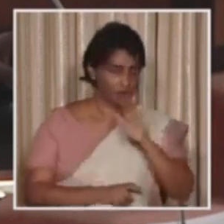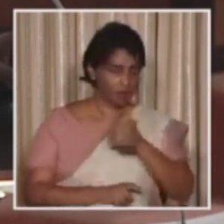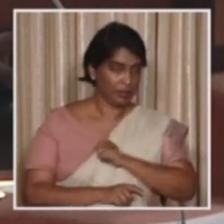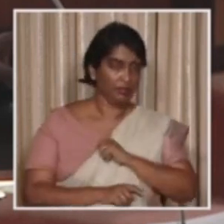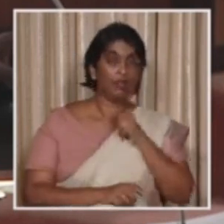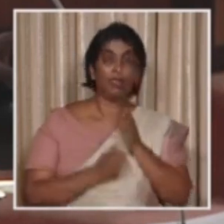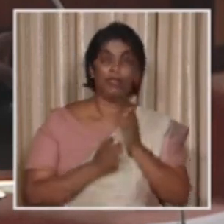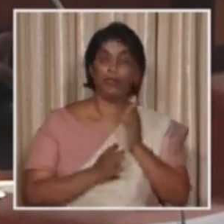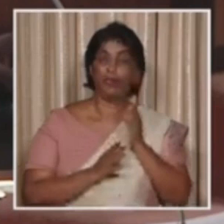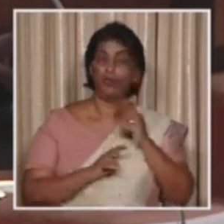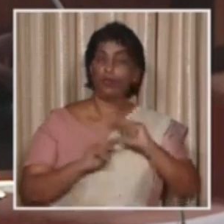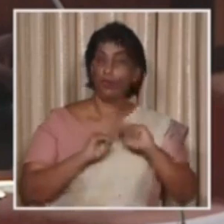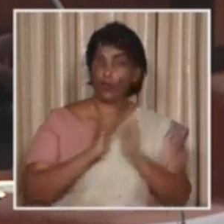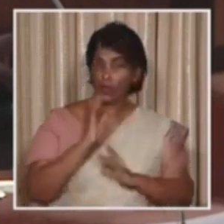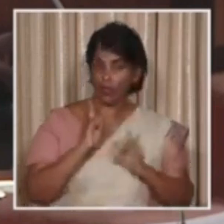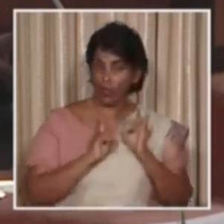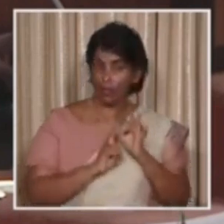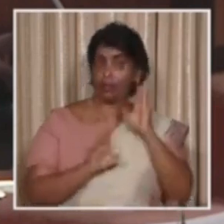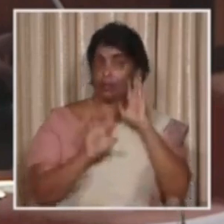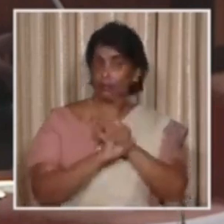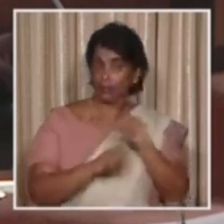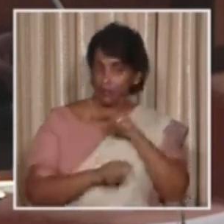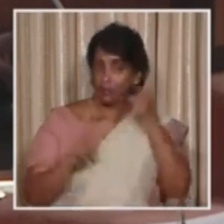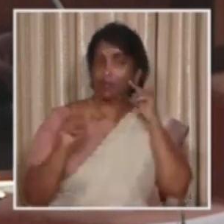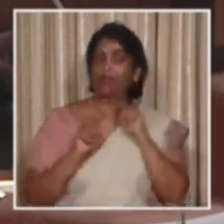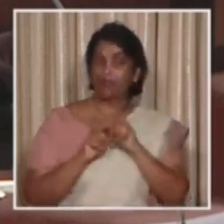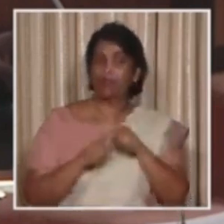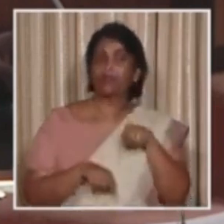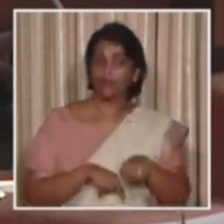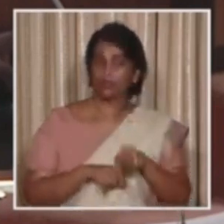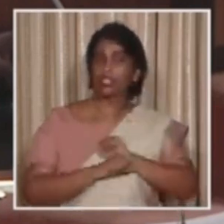சொன்ன எதிராக மந்திரி தாத்திர காலத்தில் நடந்து கொண்டிருக்கிறது.